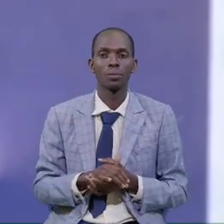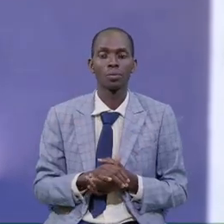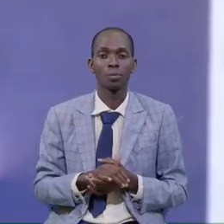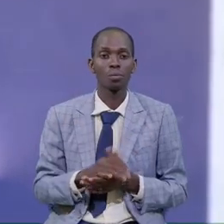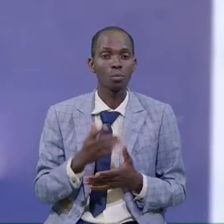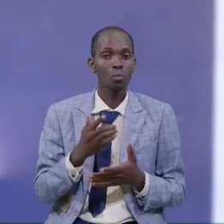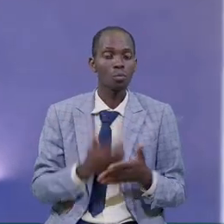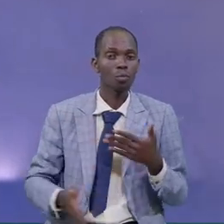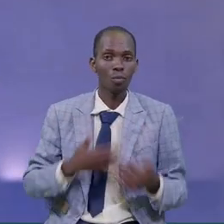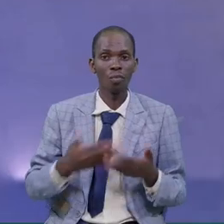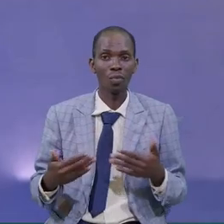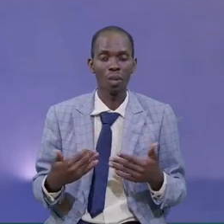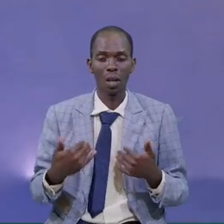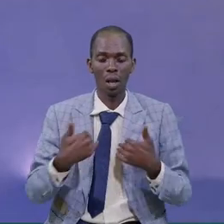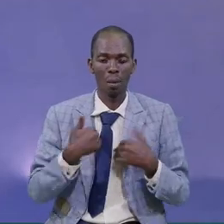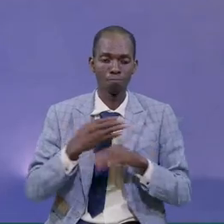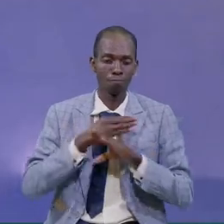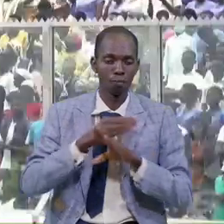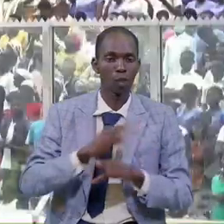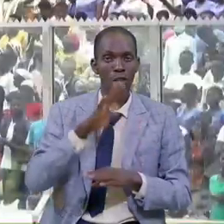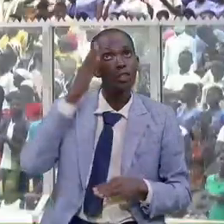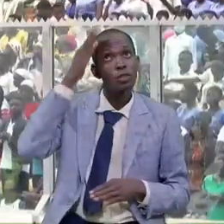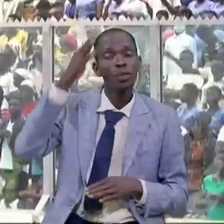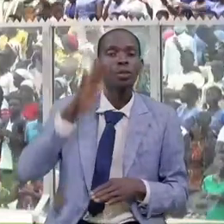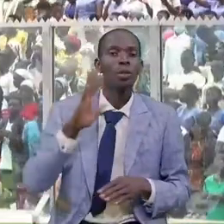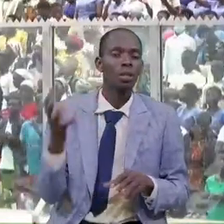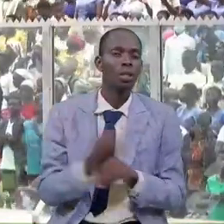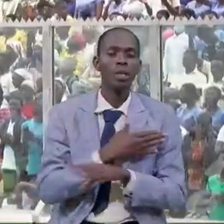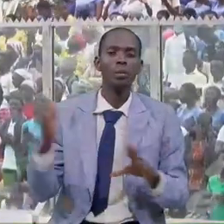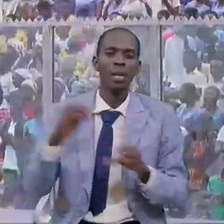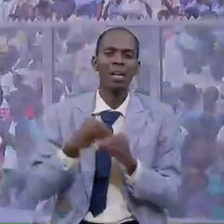Tout ce qui a bloqué ta destinée sera ôté maintenant.